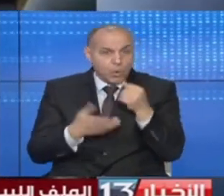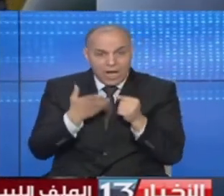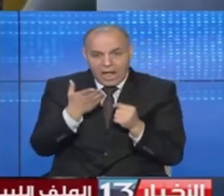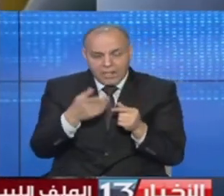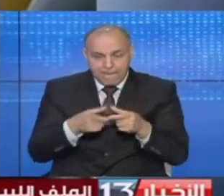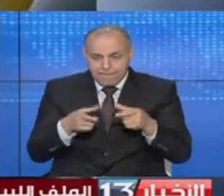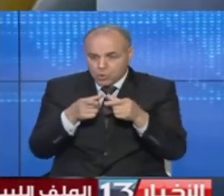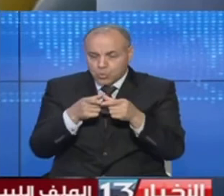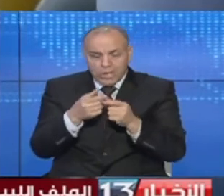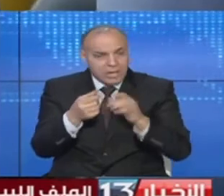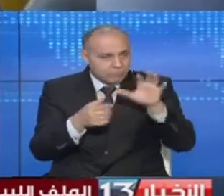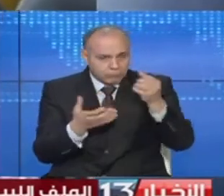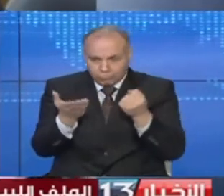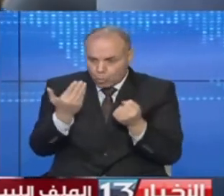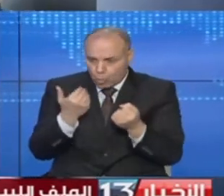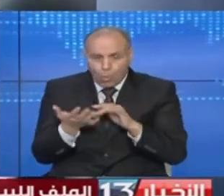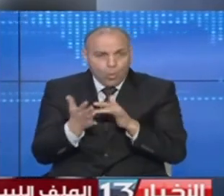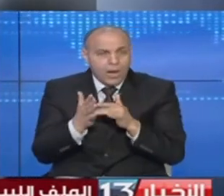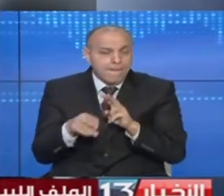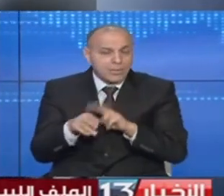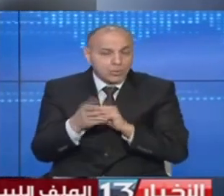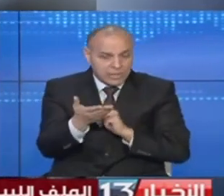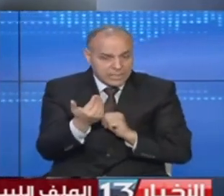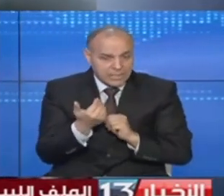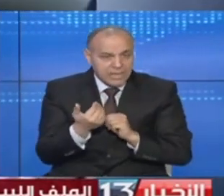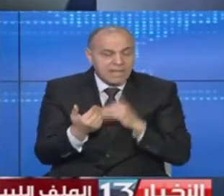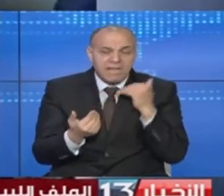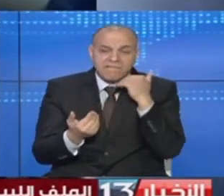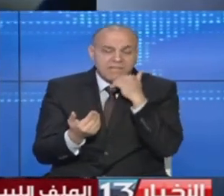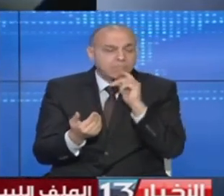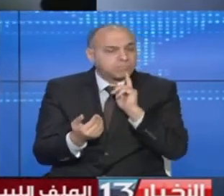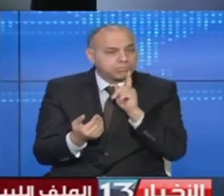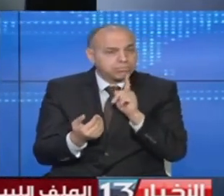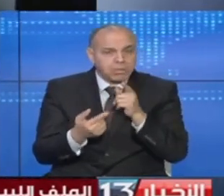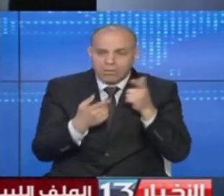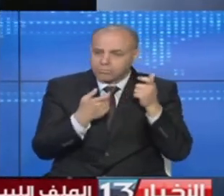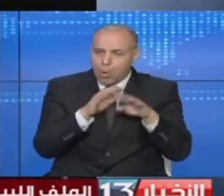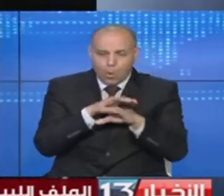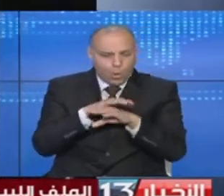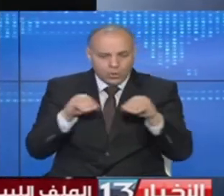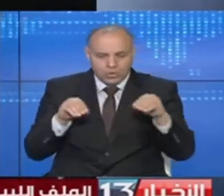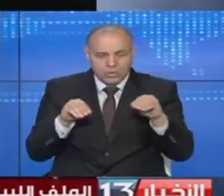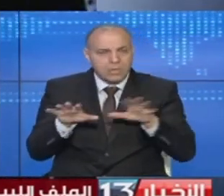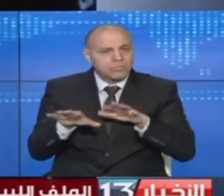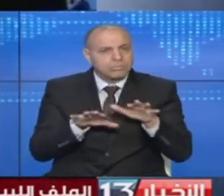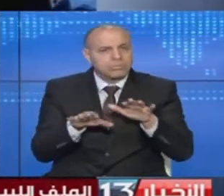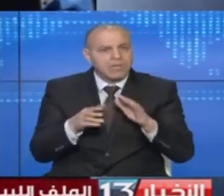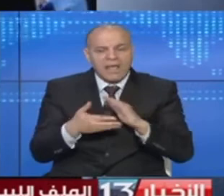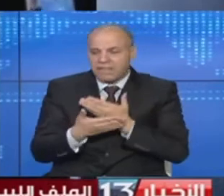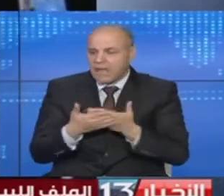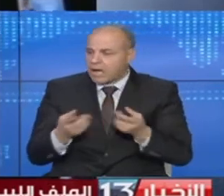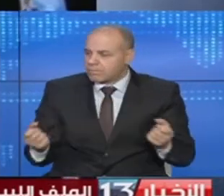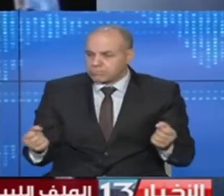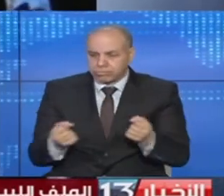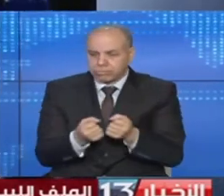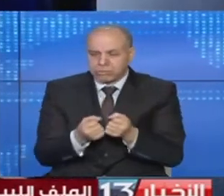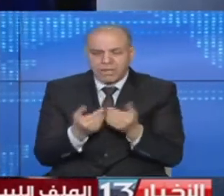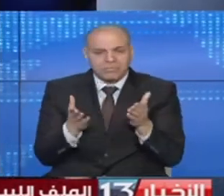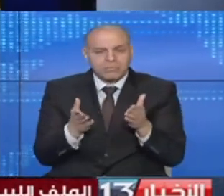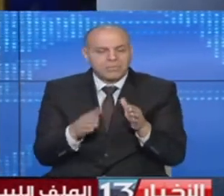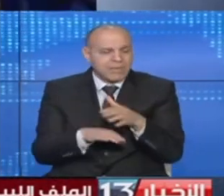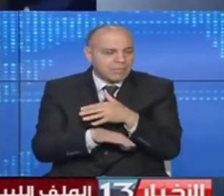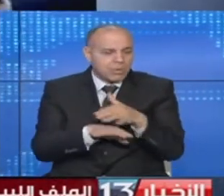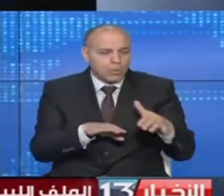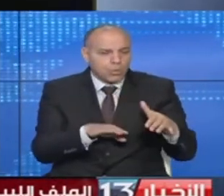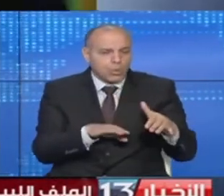خلاله المجموعة دعوتها لجميع الأطراف للإسراع في تنفيذ وقف إطلاق النار وإجراءات بناء الثقة وفتح الطريق